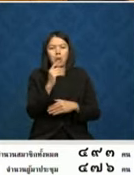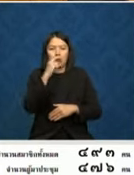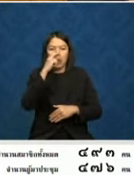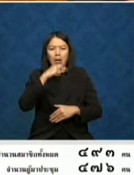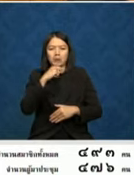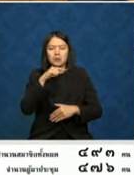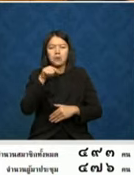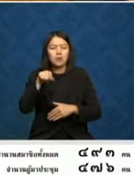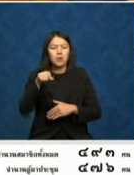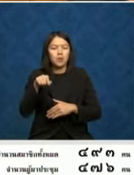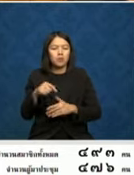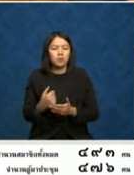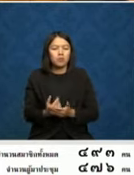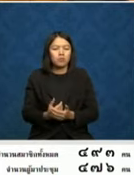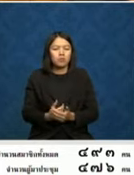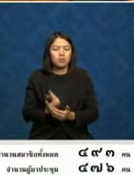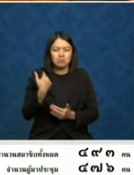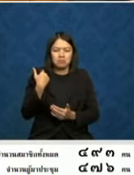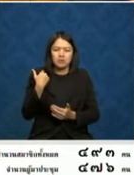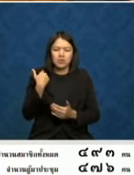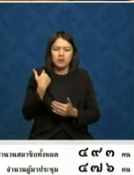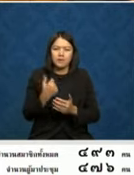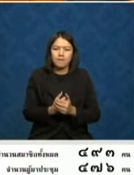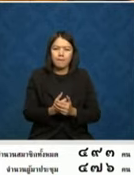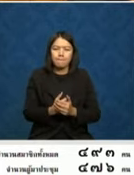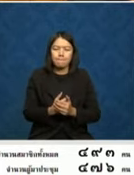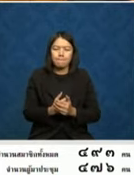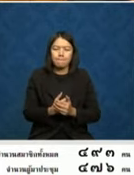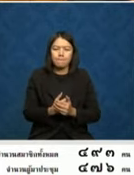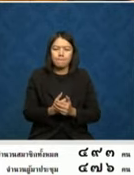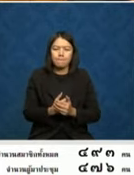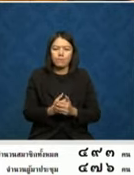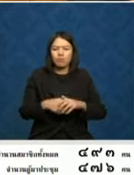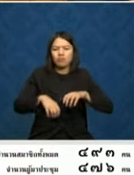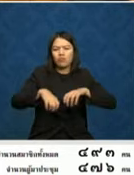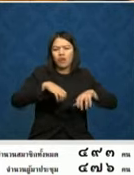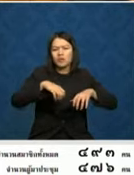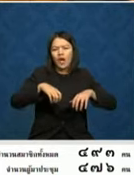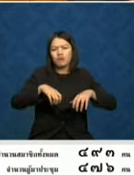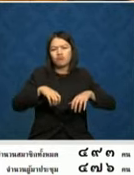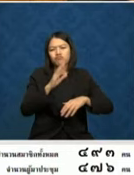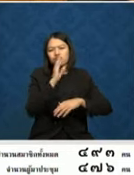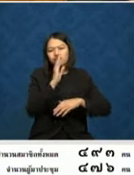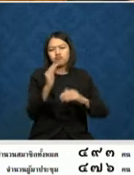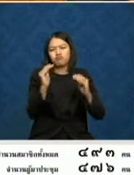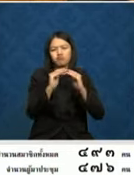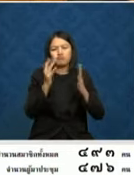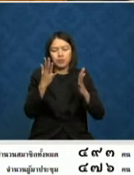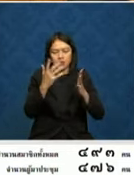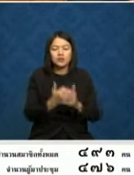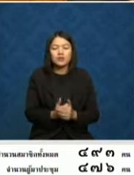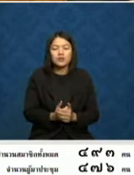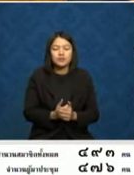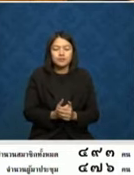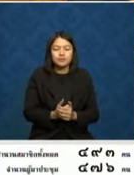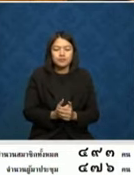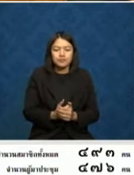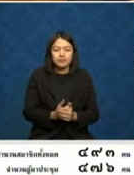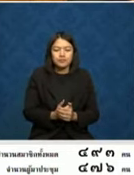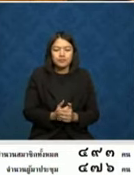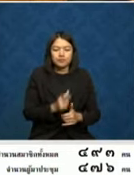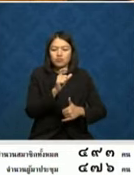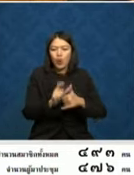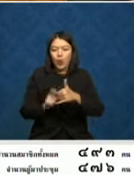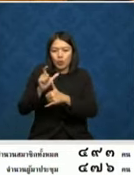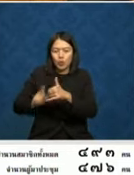อยู่ในตลาดนะครับมีการบริหารจัดการที่ไม่มี good governance นะครับแล้วก็มีบุคค